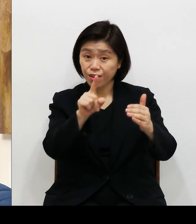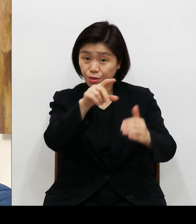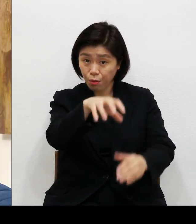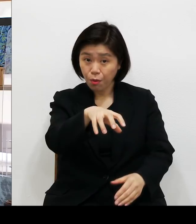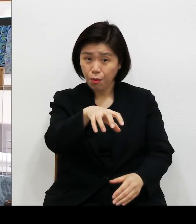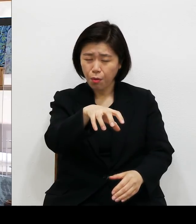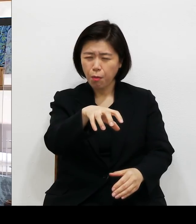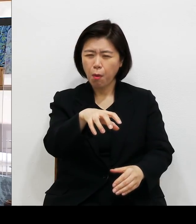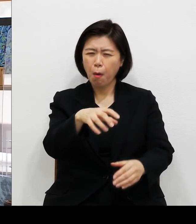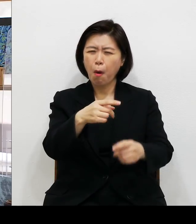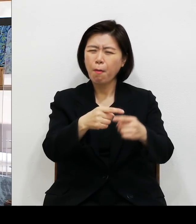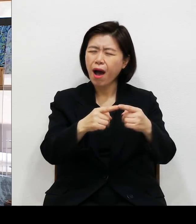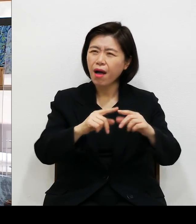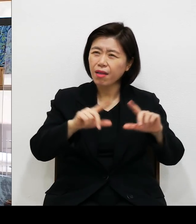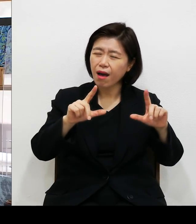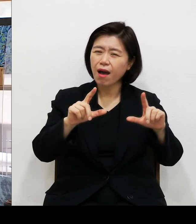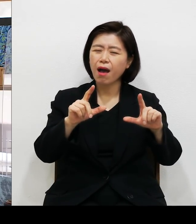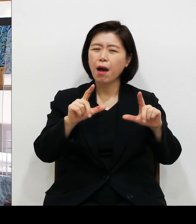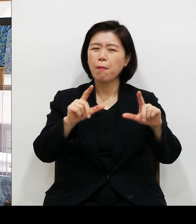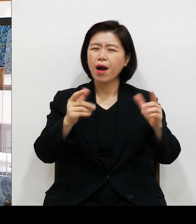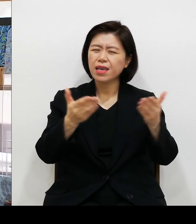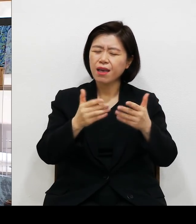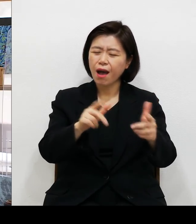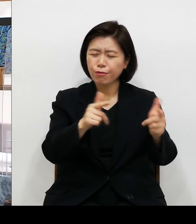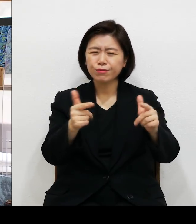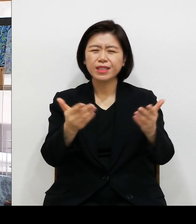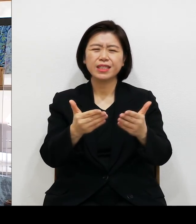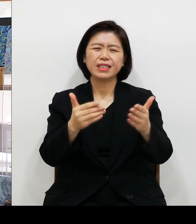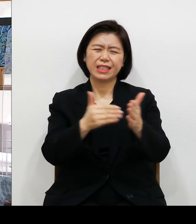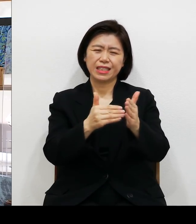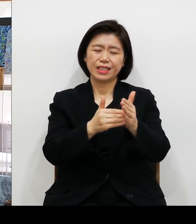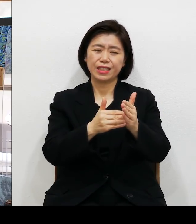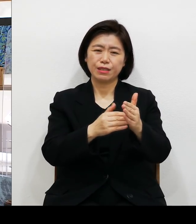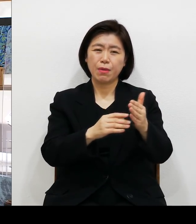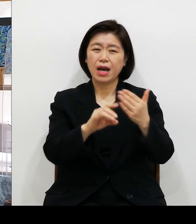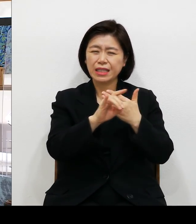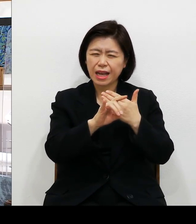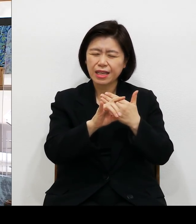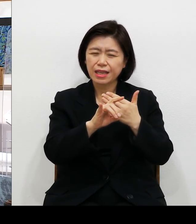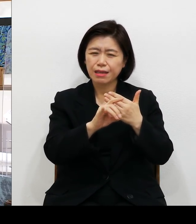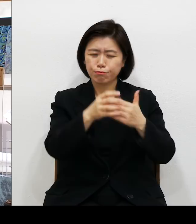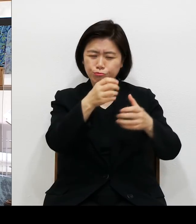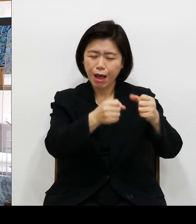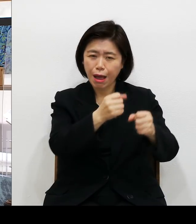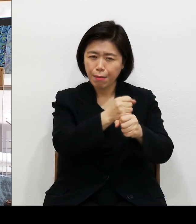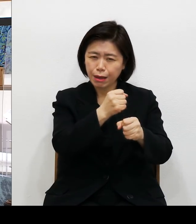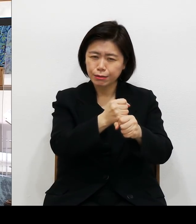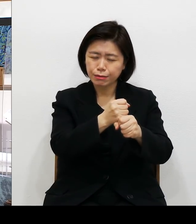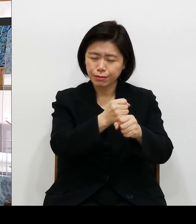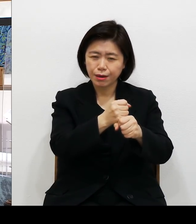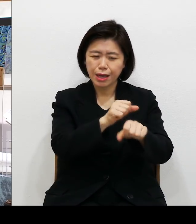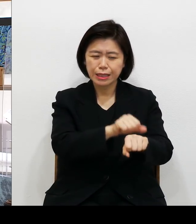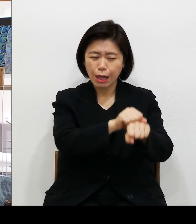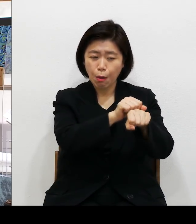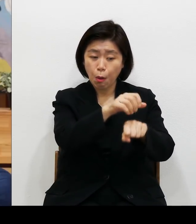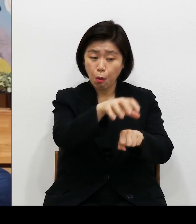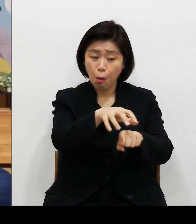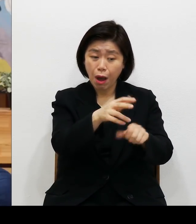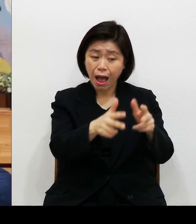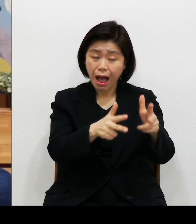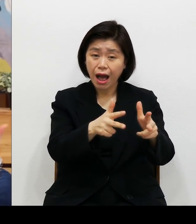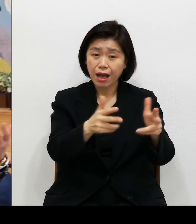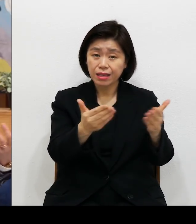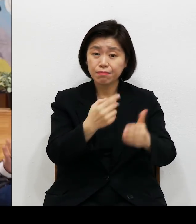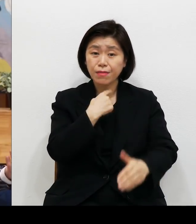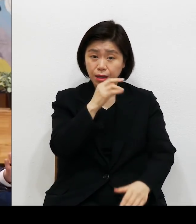뭐 반나절이라도 일해보고 하루라도 일을 해봤었어요. 네네. 뭐 어디 양말 스타킹 만드는 회사 네. 창고에서도 그렇게 반나절 일해보고 한달